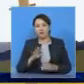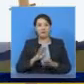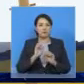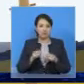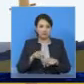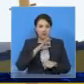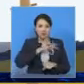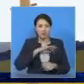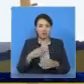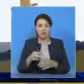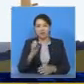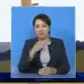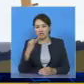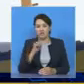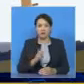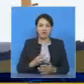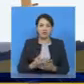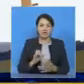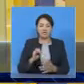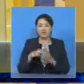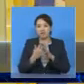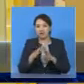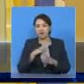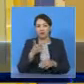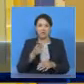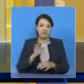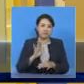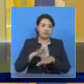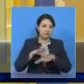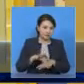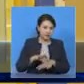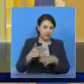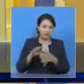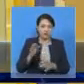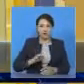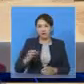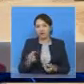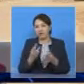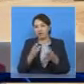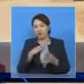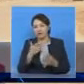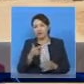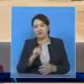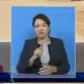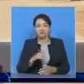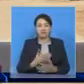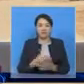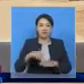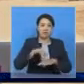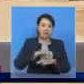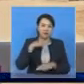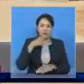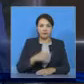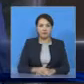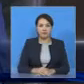алады. Бұдан бөлек Ырғыз ауылдық округінің Ақши елді мекеніне газ құбыры тартылған. Ауданның көгілдір отынмен қамтылу жайын әкім былай